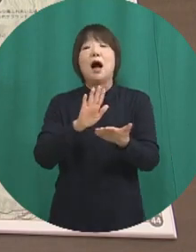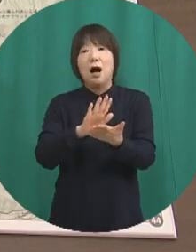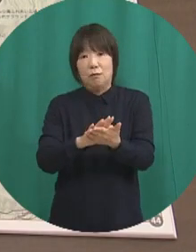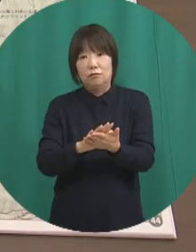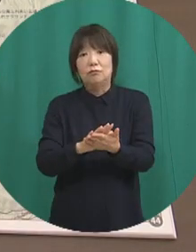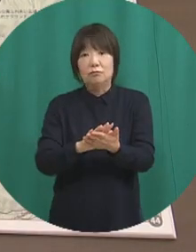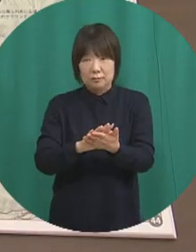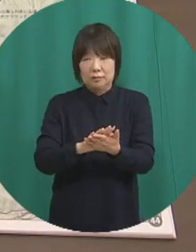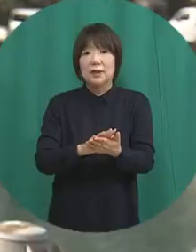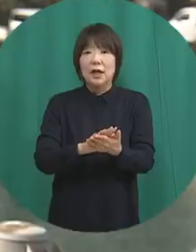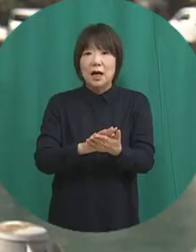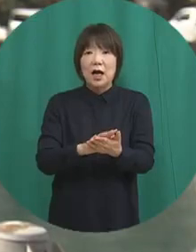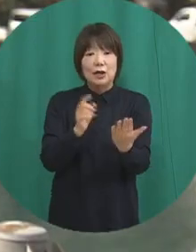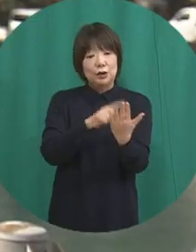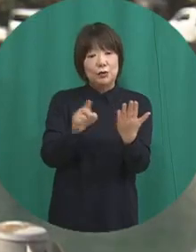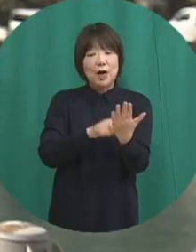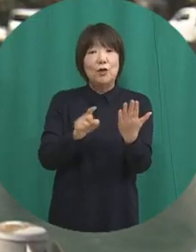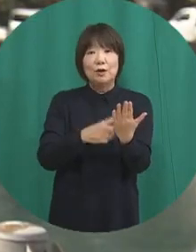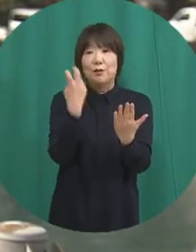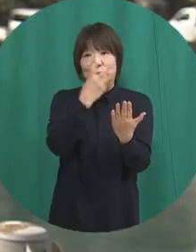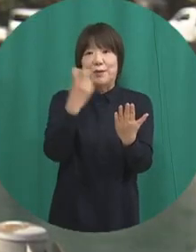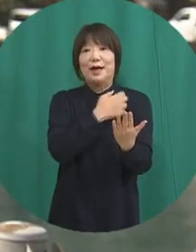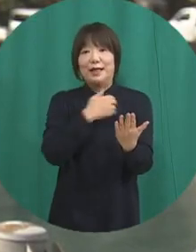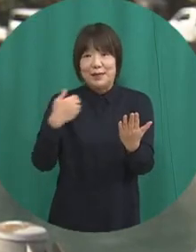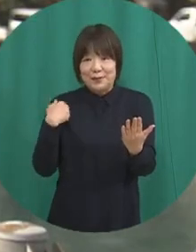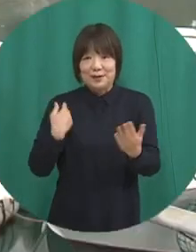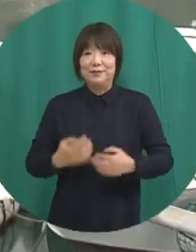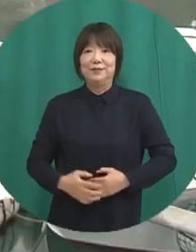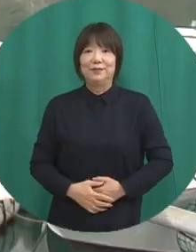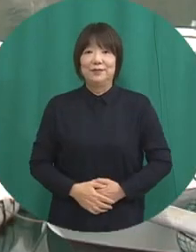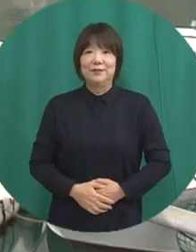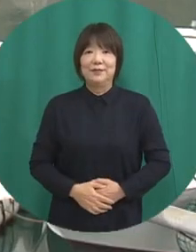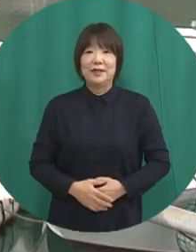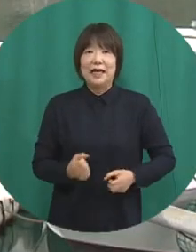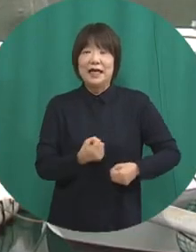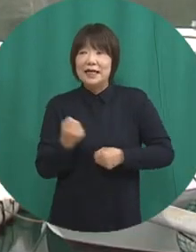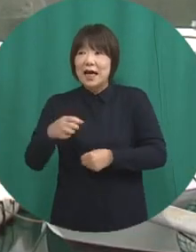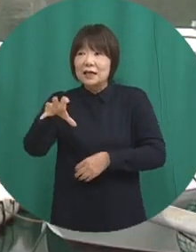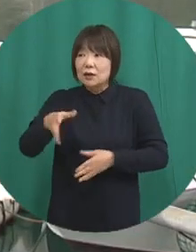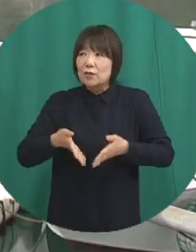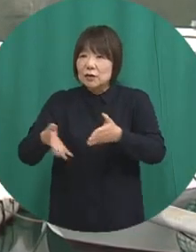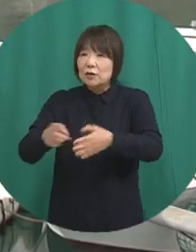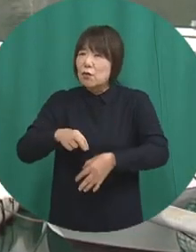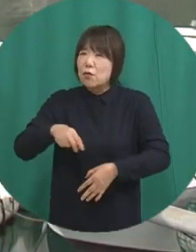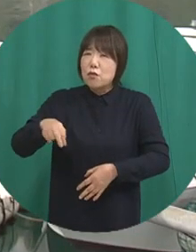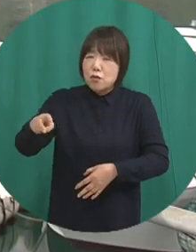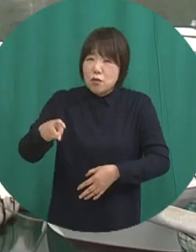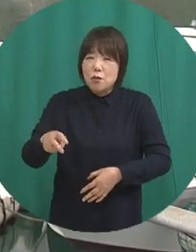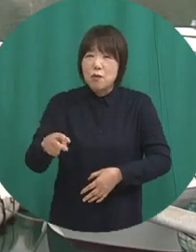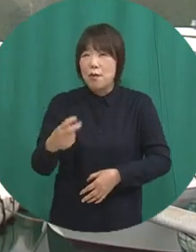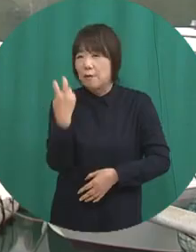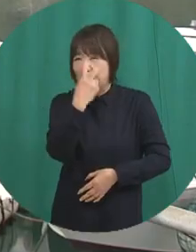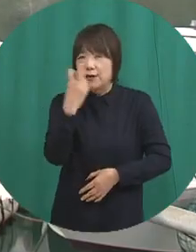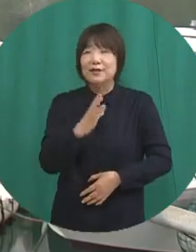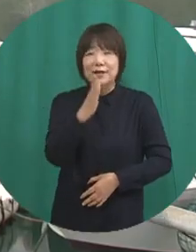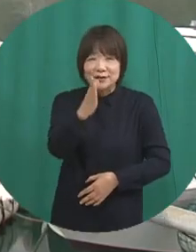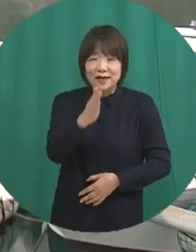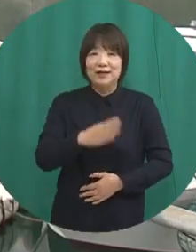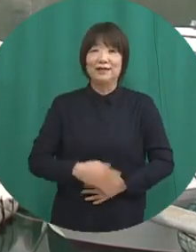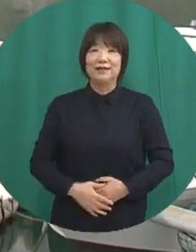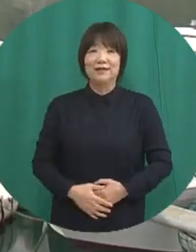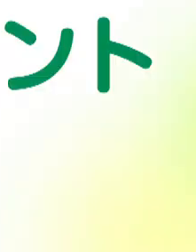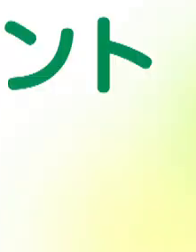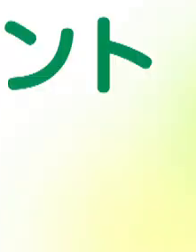場から配布されていますが、スマホでも検索可能です。避難先への経路も実際に歩いてチェックしておきまし